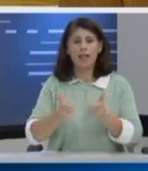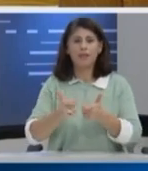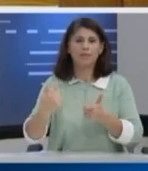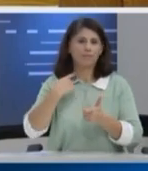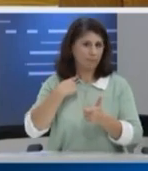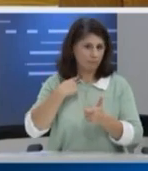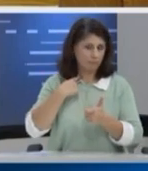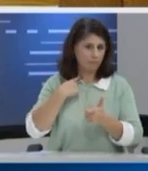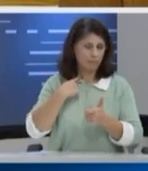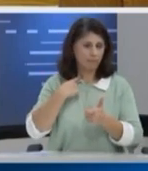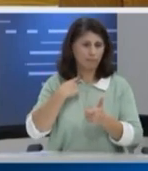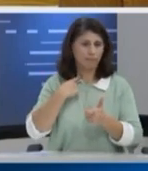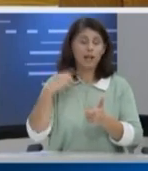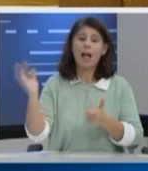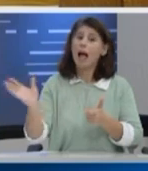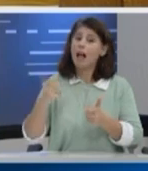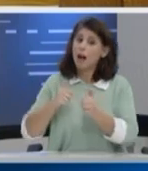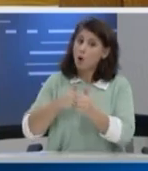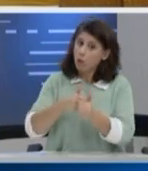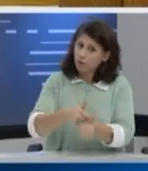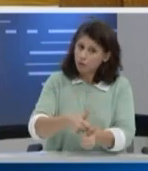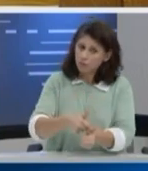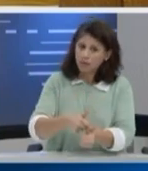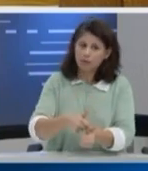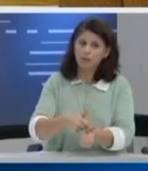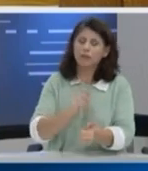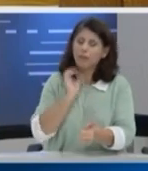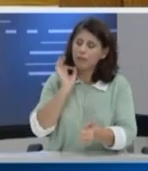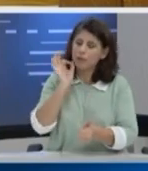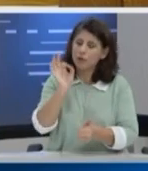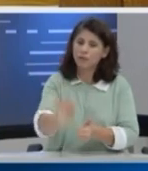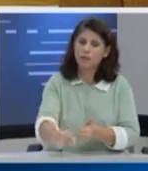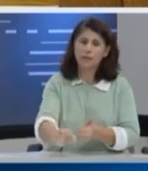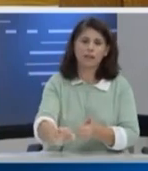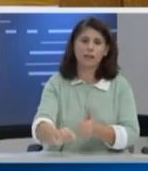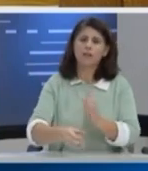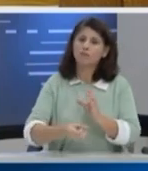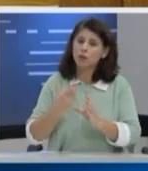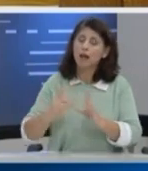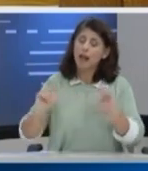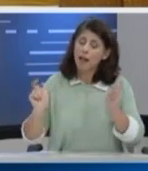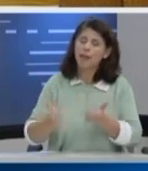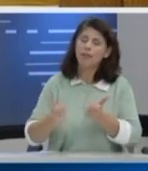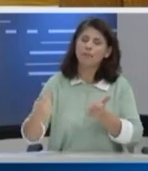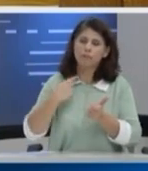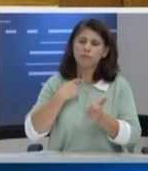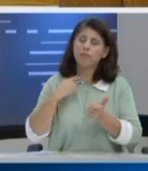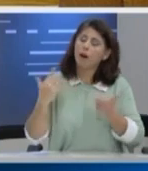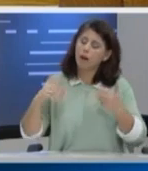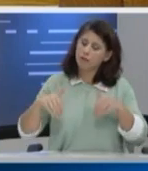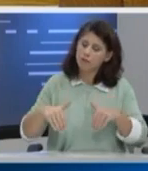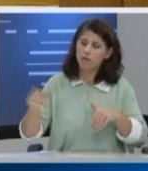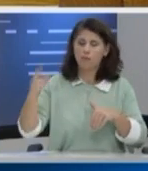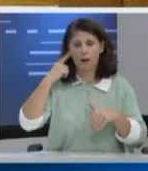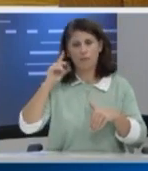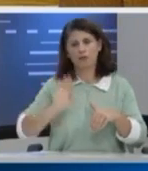εθνικές ήττες και που αν την ακολουθήσουμε θα μας οδηγήσει σε νέες, απανωτές εθνικές ήττες. Αλλά σέβομαι